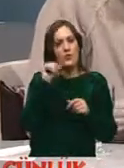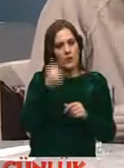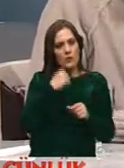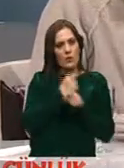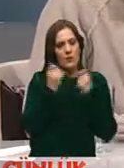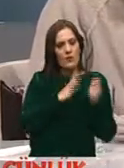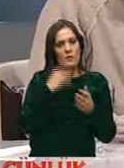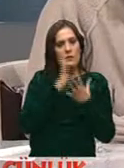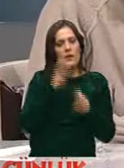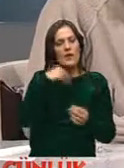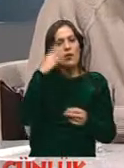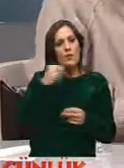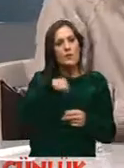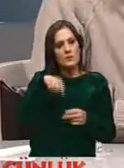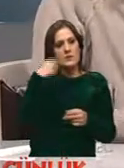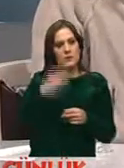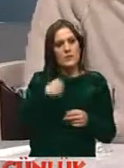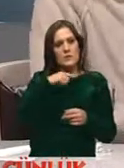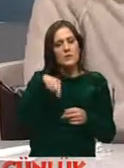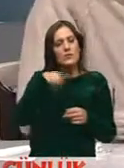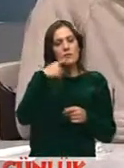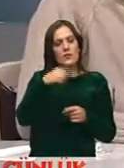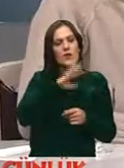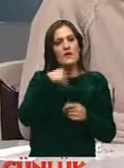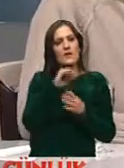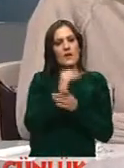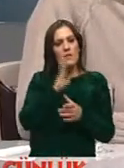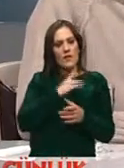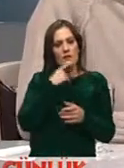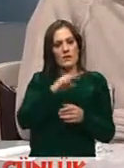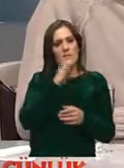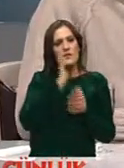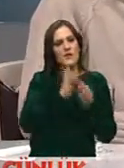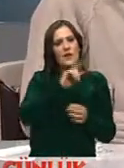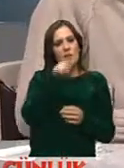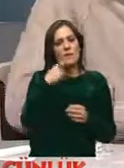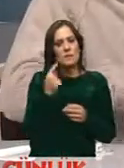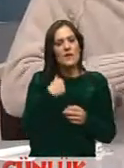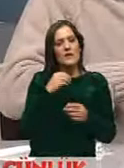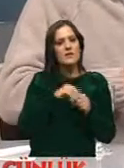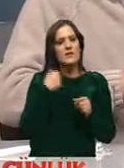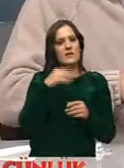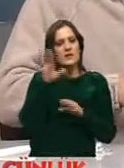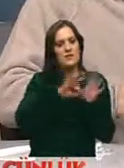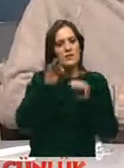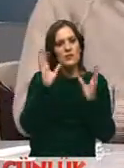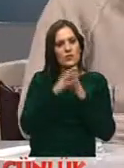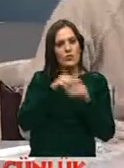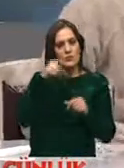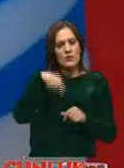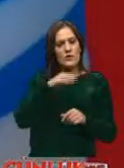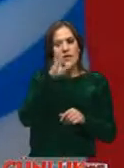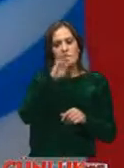ama birey olarak bizlere de düşüyor. Biz bunları söyleyince, hani herkesin yeteneği vardır deyince insanlar biraz nasıl? Hani biz seçilmiş gruptuk. Çünkü kimse